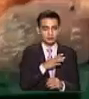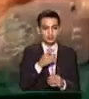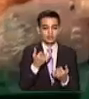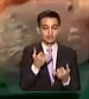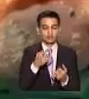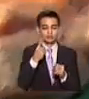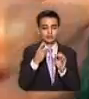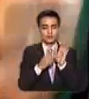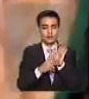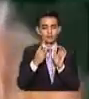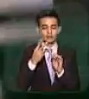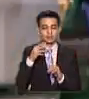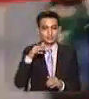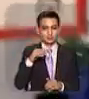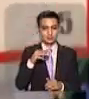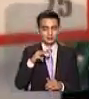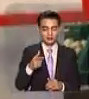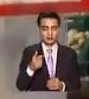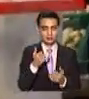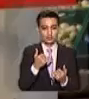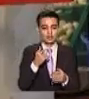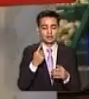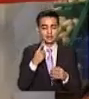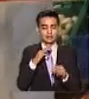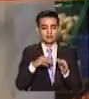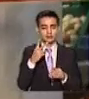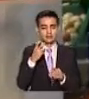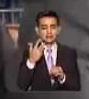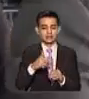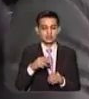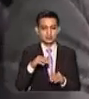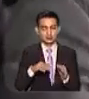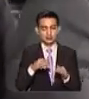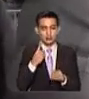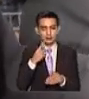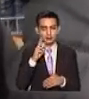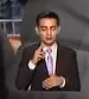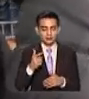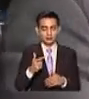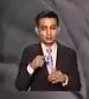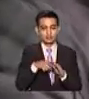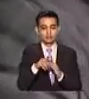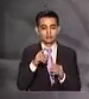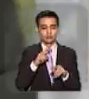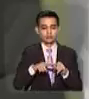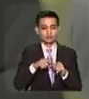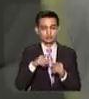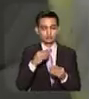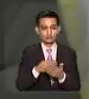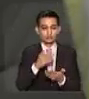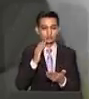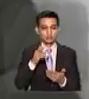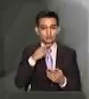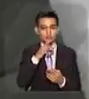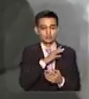В соседнем супермаркете 230 тенге за килограмм. Пенсионерка беспокоится, что скоро ей морковь с картошкой станут не по карману.